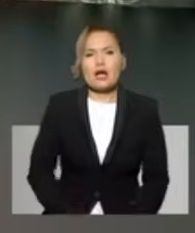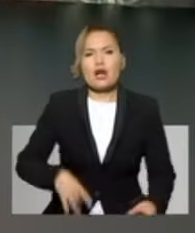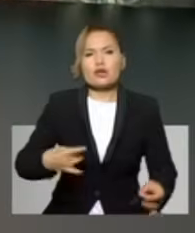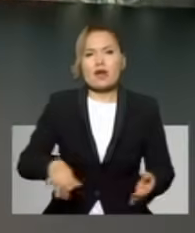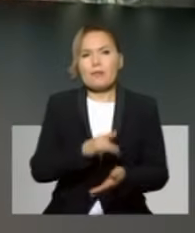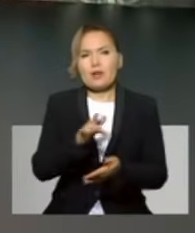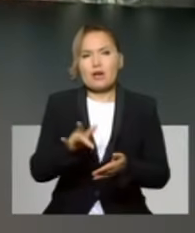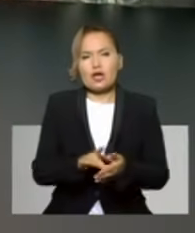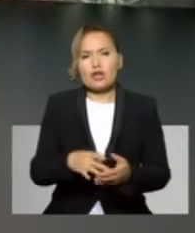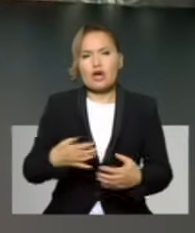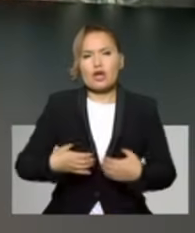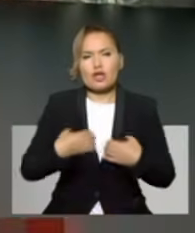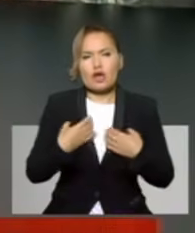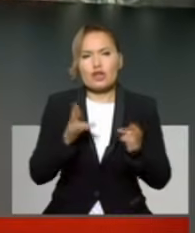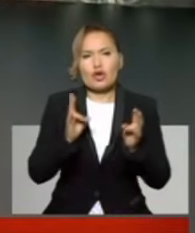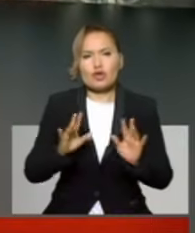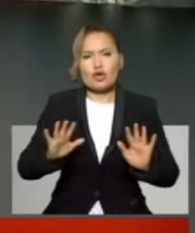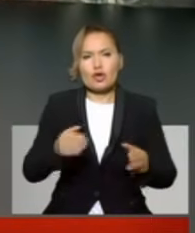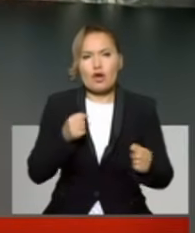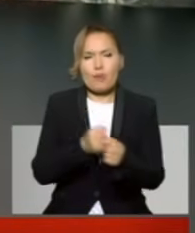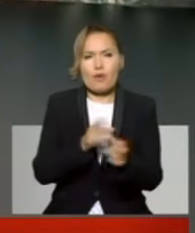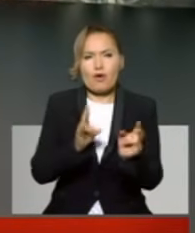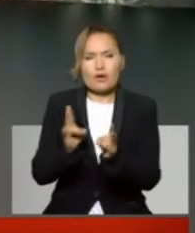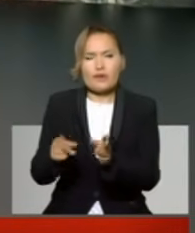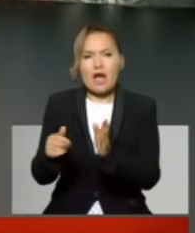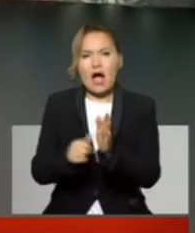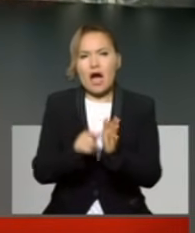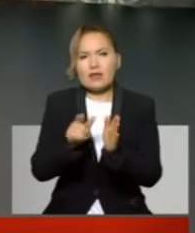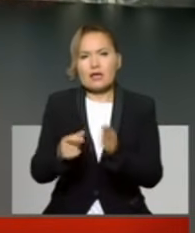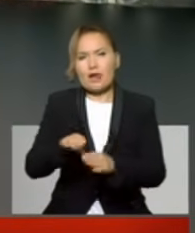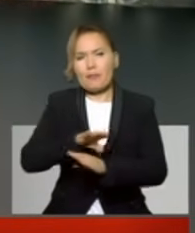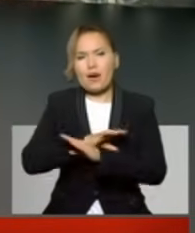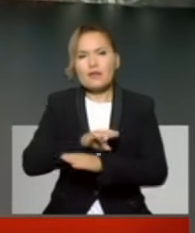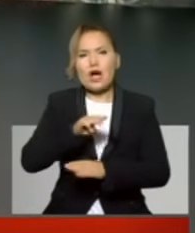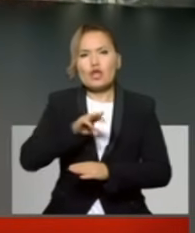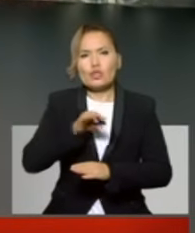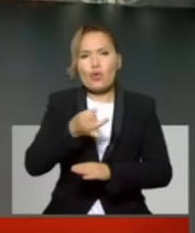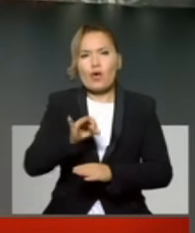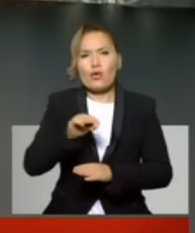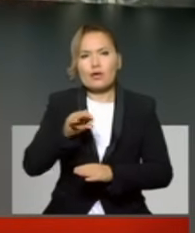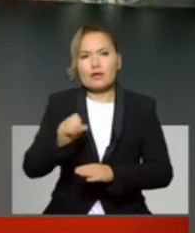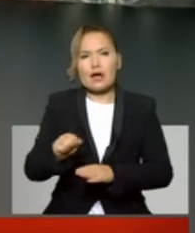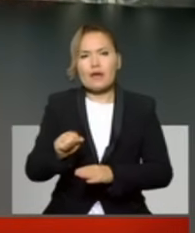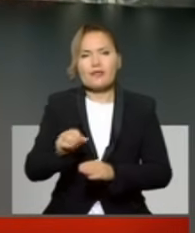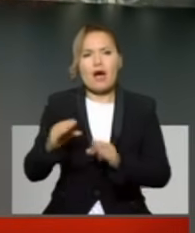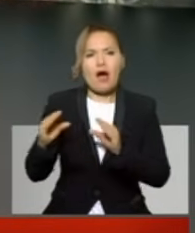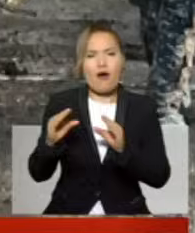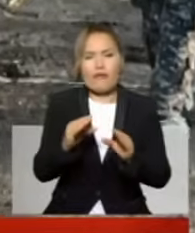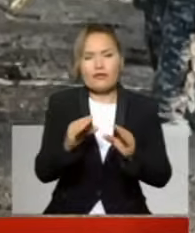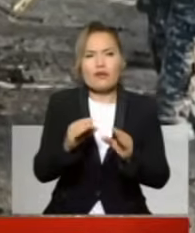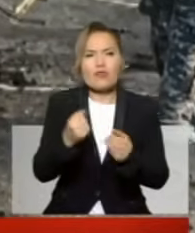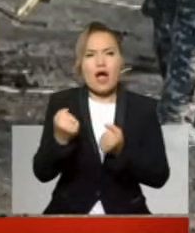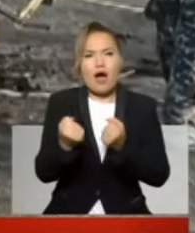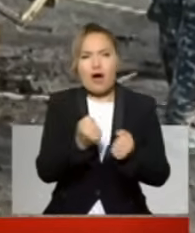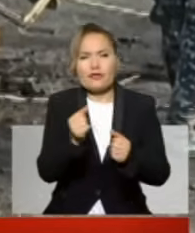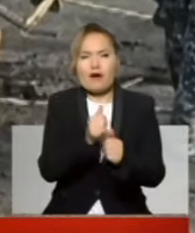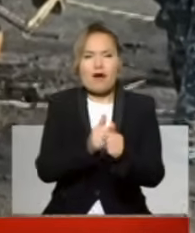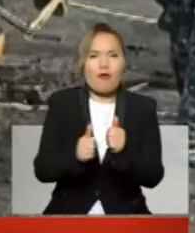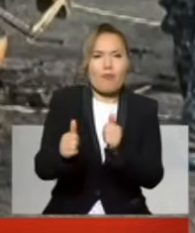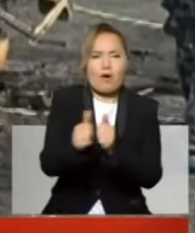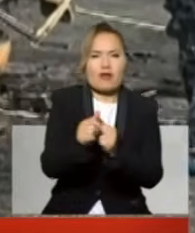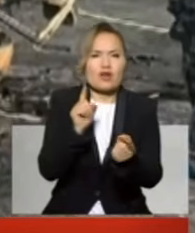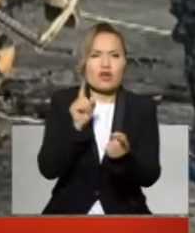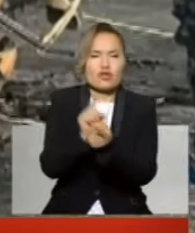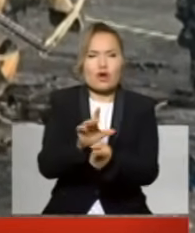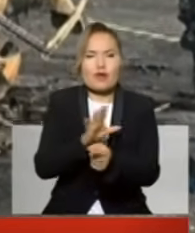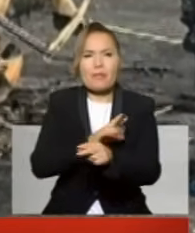Жамбылда жан түршігерлік жол апаты болып, 6 адам қаза тапты. Toyota Alphard автокөлігі қарсы бағытқа шығып кетіп, патрульдік